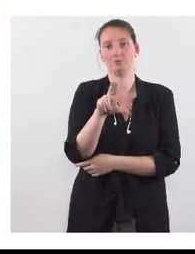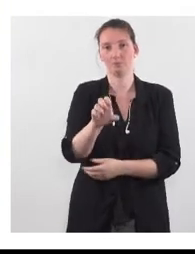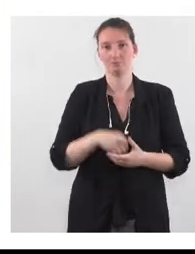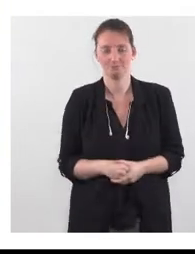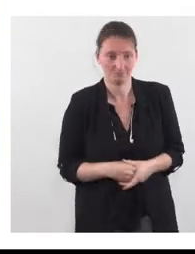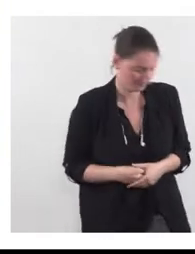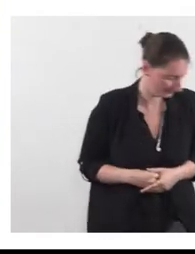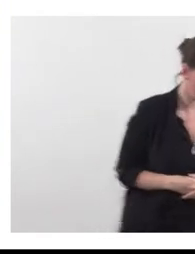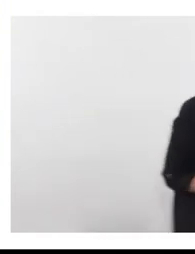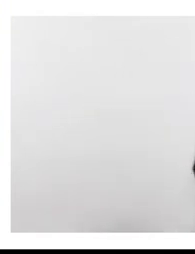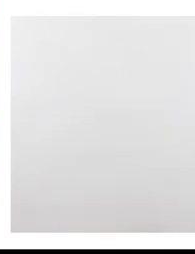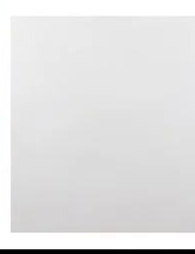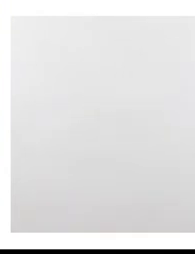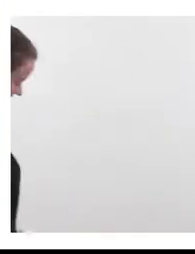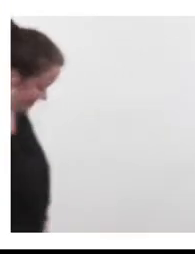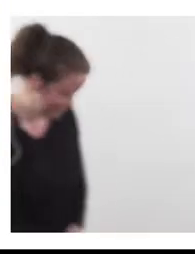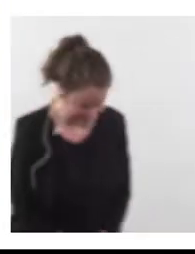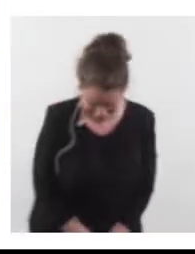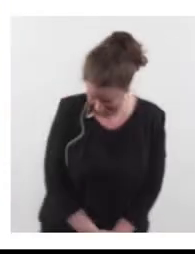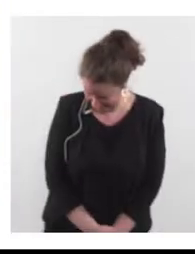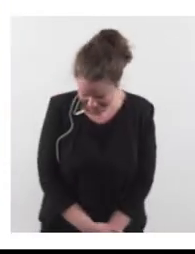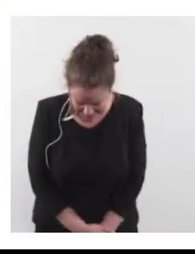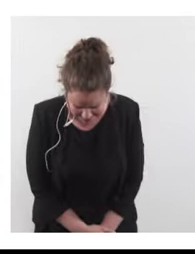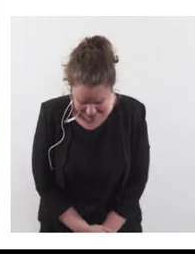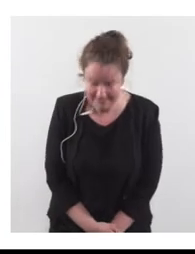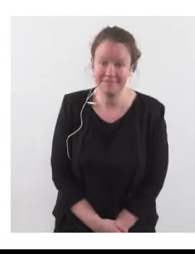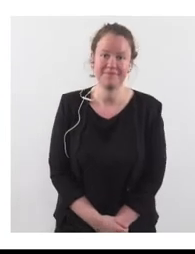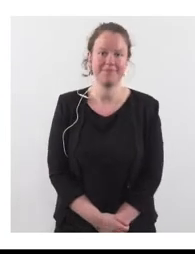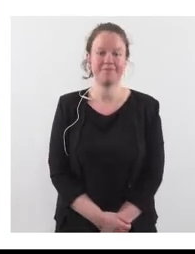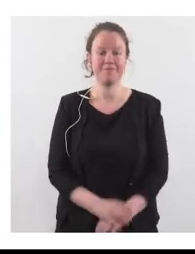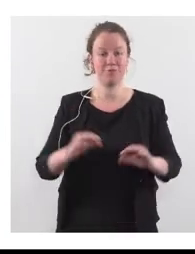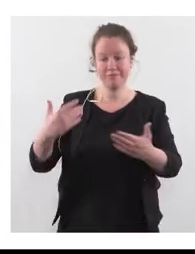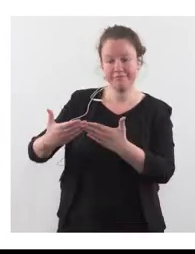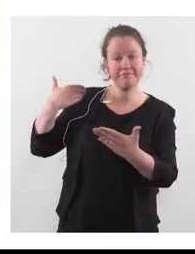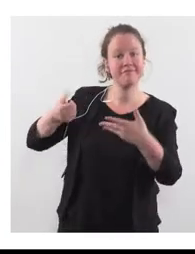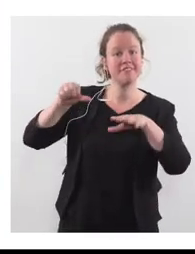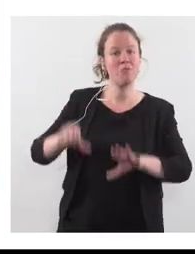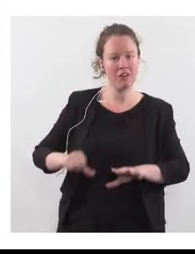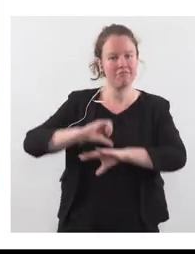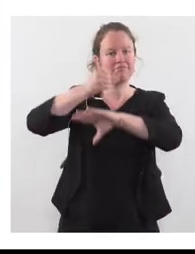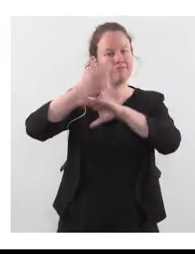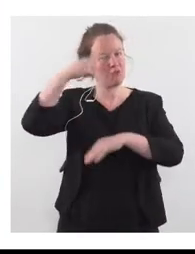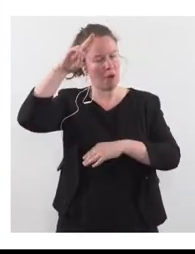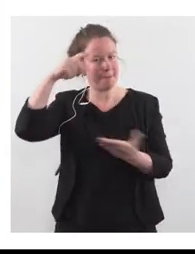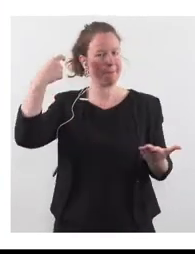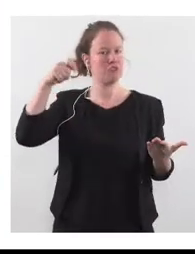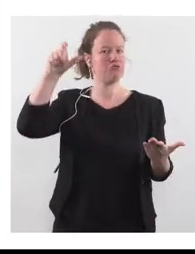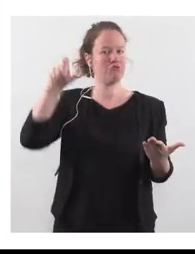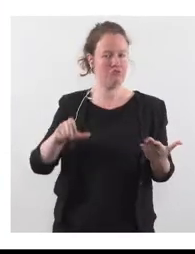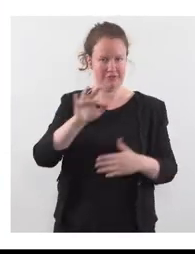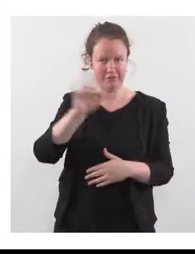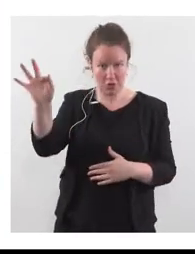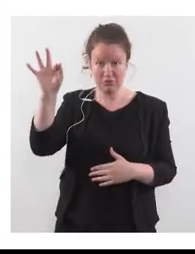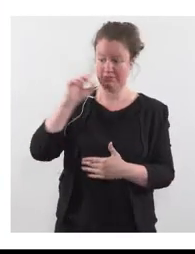juste pour que vous sachiez, durant cette même présidence française, j'ai co-organisé une conférence, une première conférence à Strasbourg fin